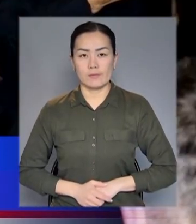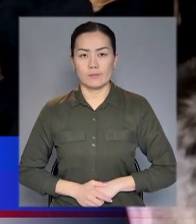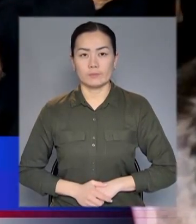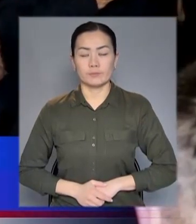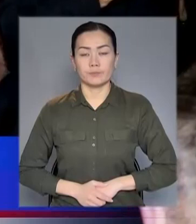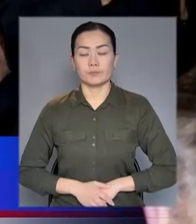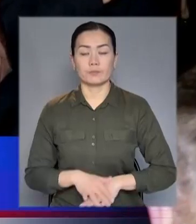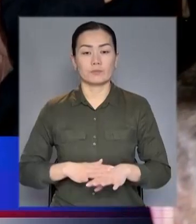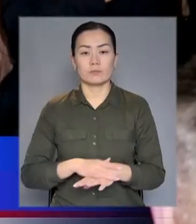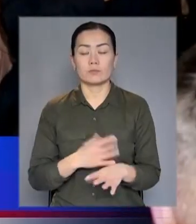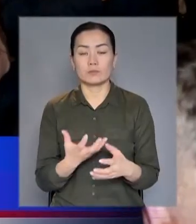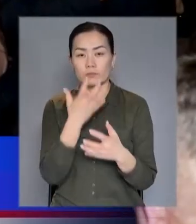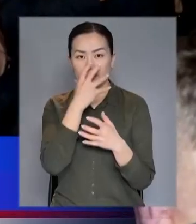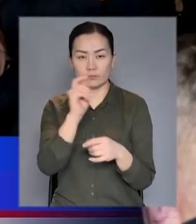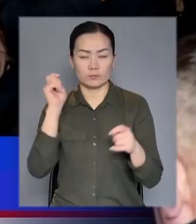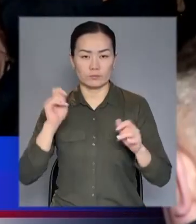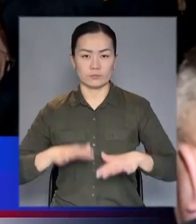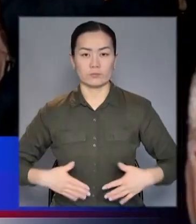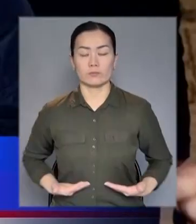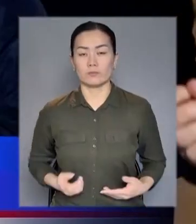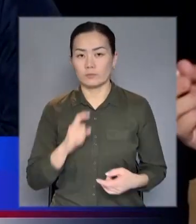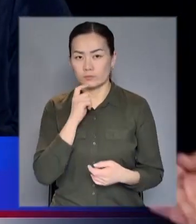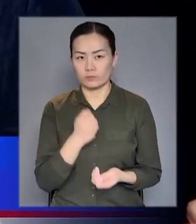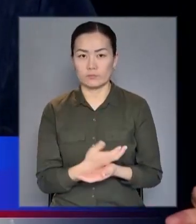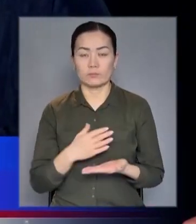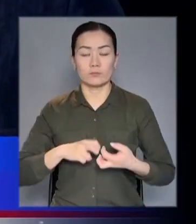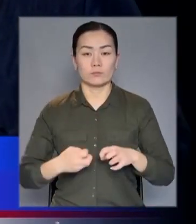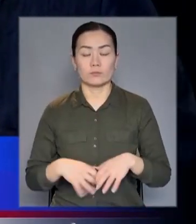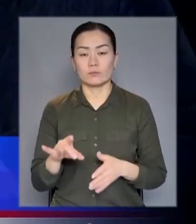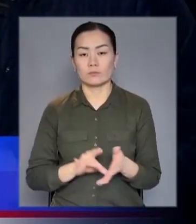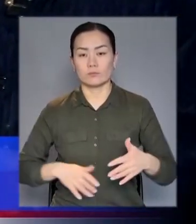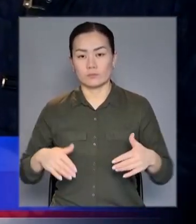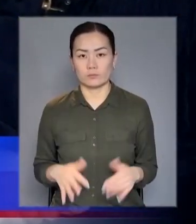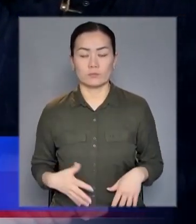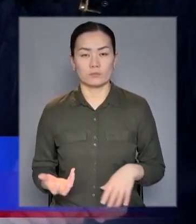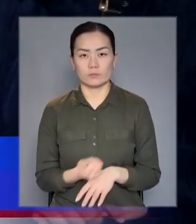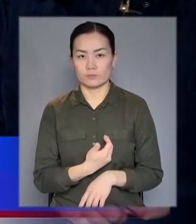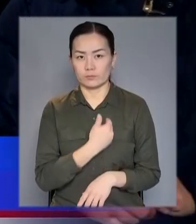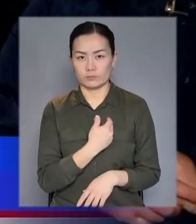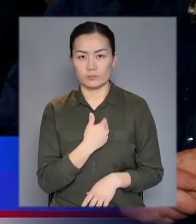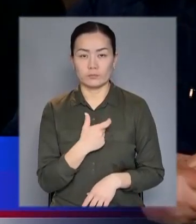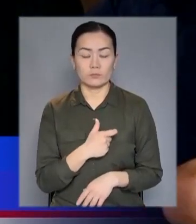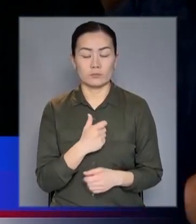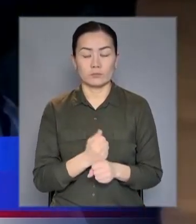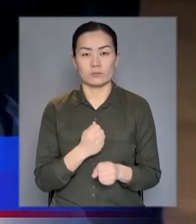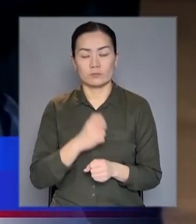мүмкін. Қарашағалық күн жылынса болды, жандарын шүберекке түйіп отырады. Мәселеміздің тез арада шешімі табылса дейді. Көрер көз,